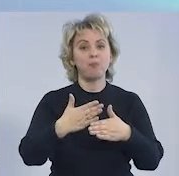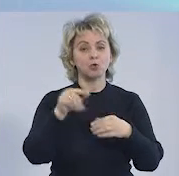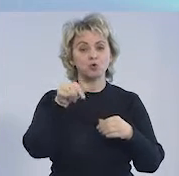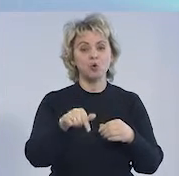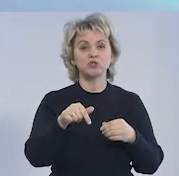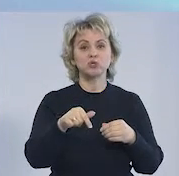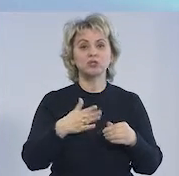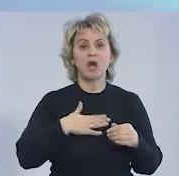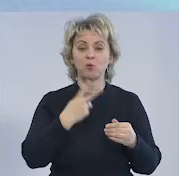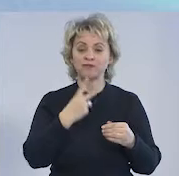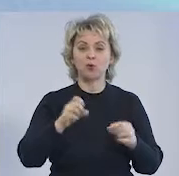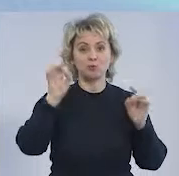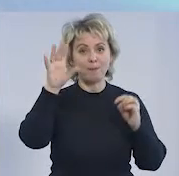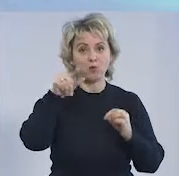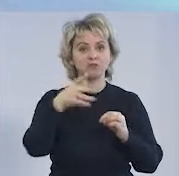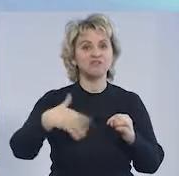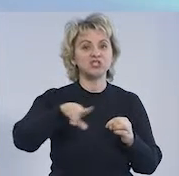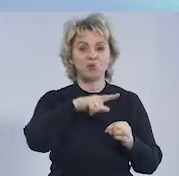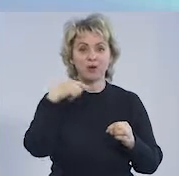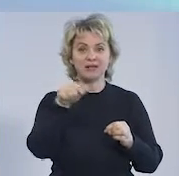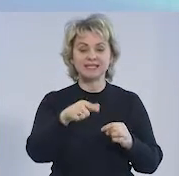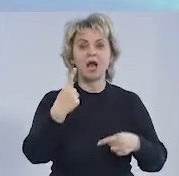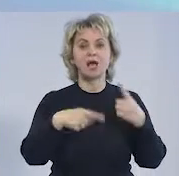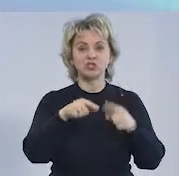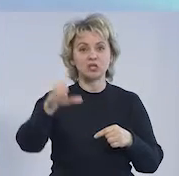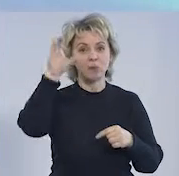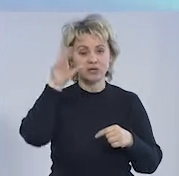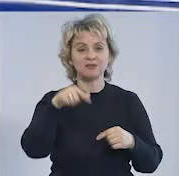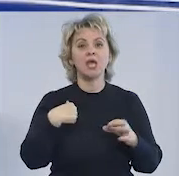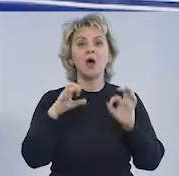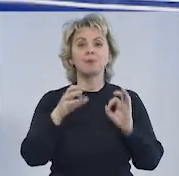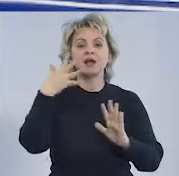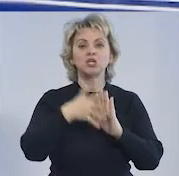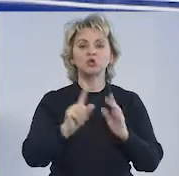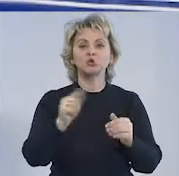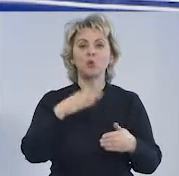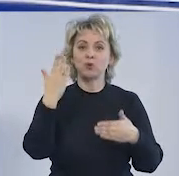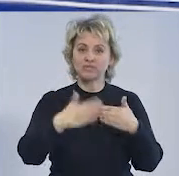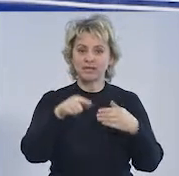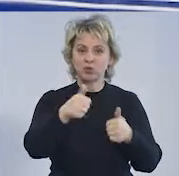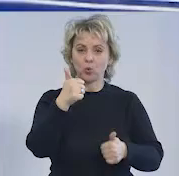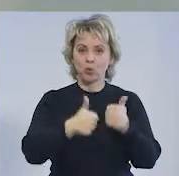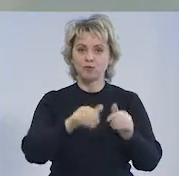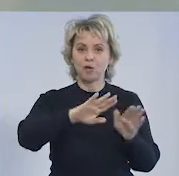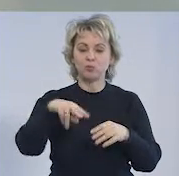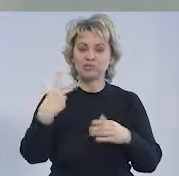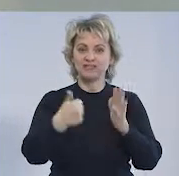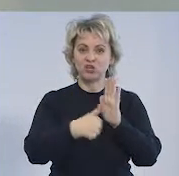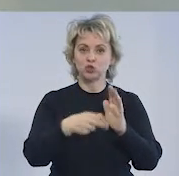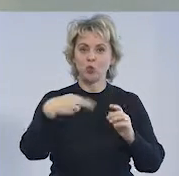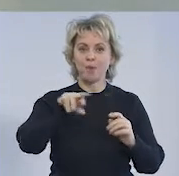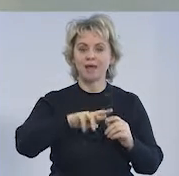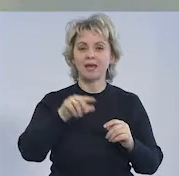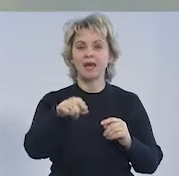способствует, на мой взгляд, популяризации всего российского отечественного образования. Правильно ли я вас понимаю, что по завершению конкурса после 26